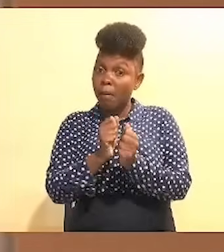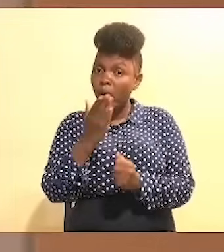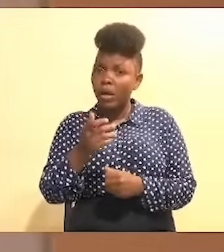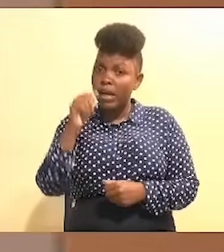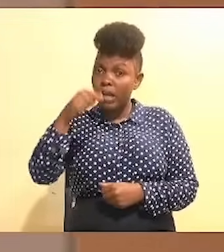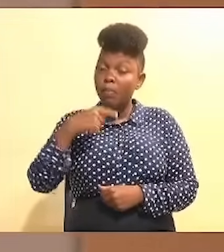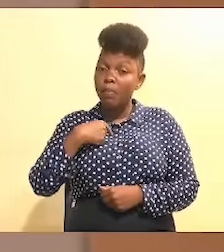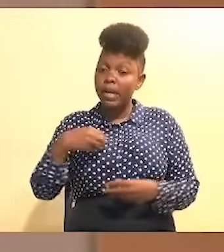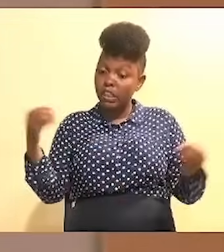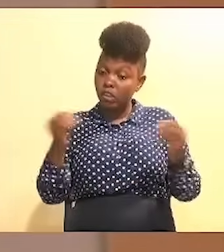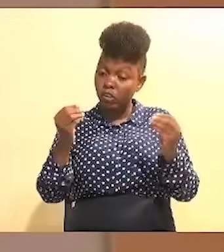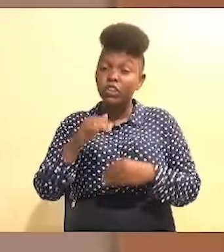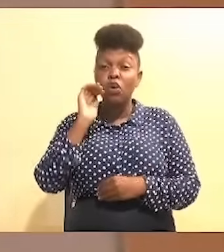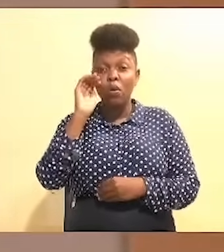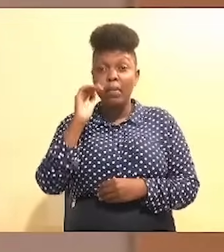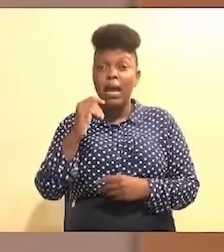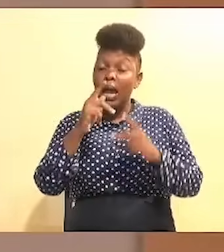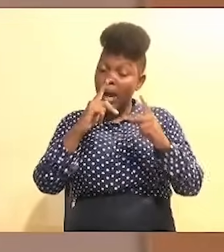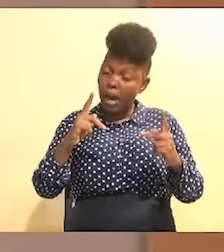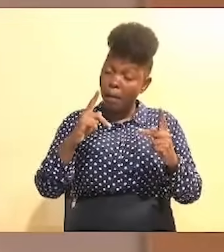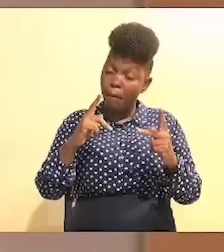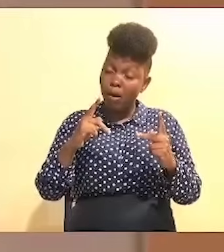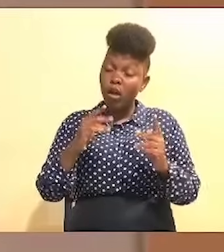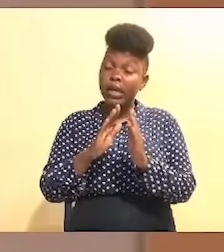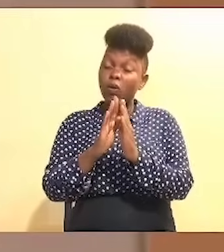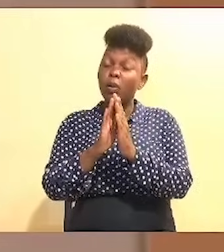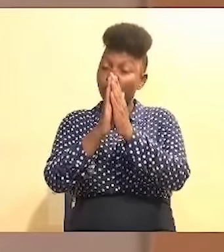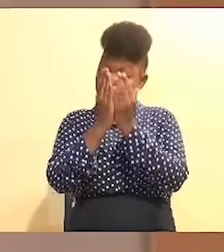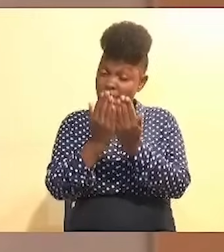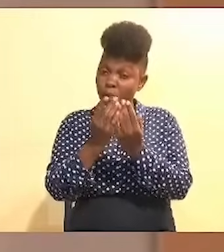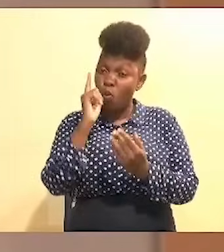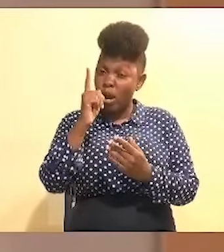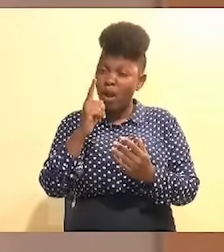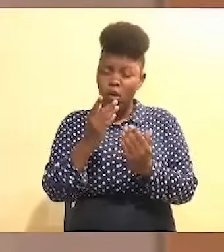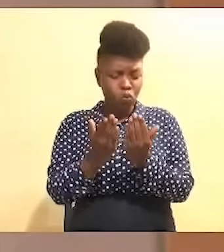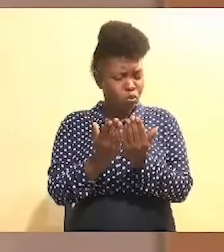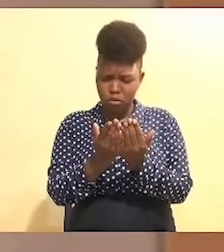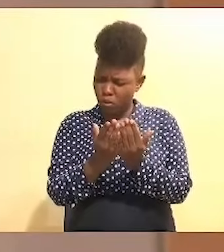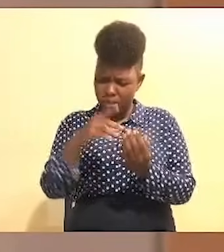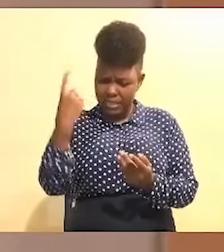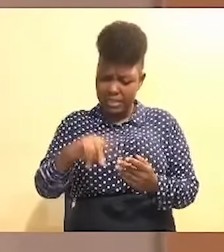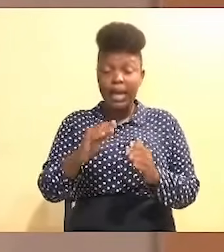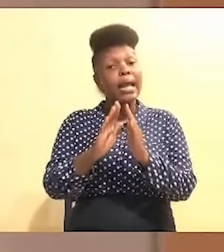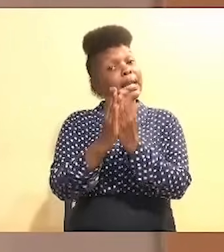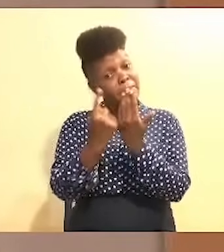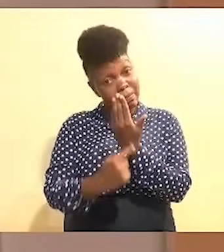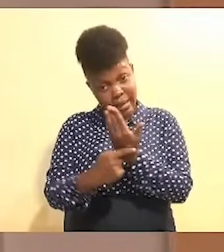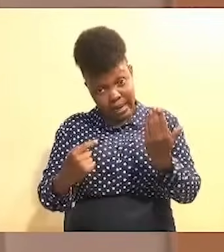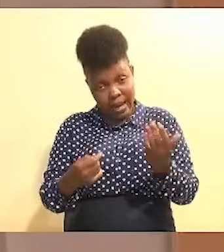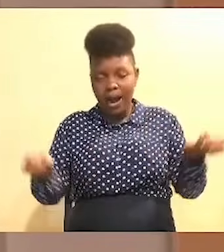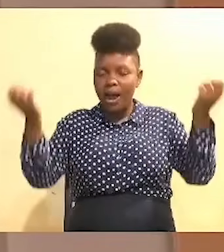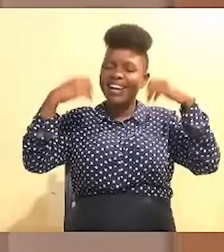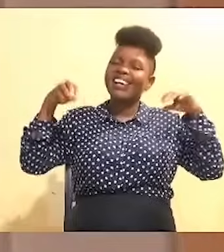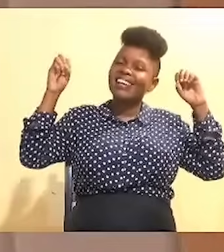kukuambia unayenitazama, kama kuna kitabu ambacho unatakiwa ukisome sana ni Biblia.